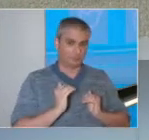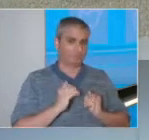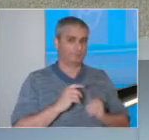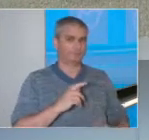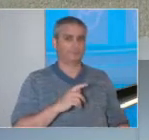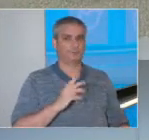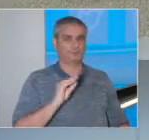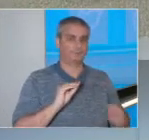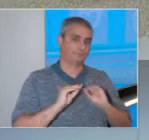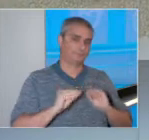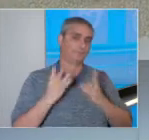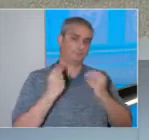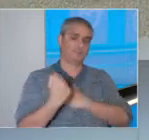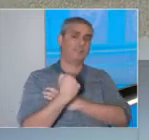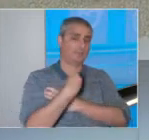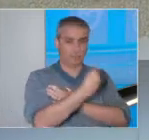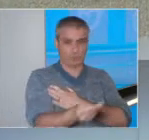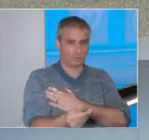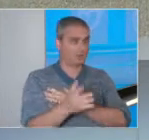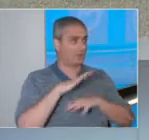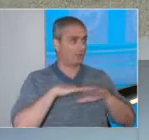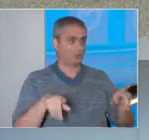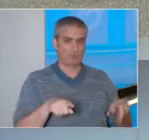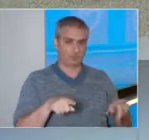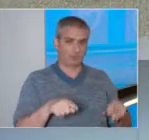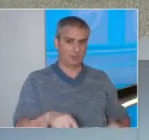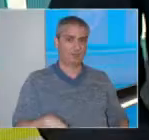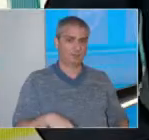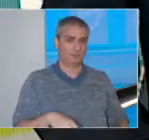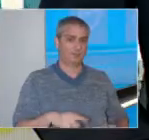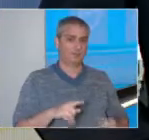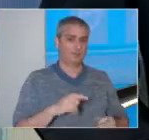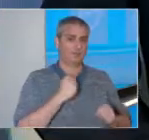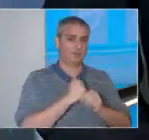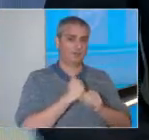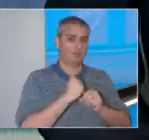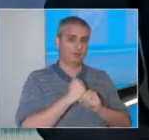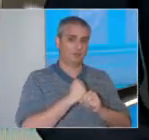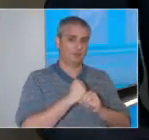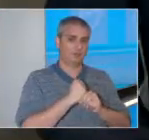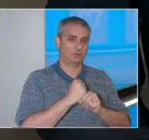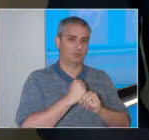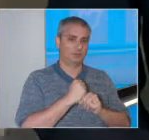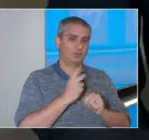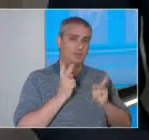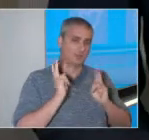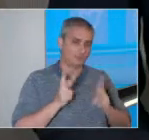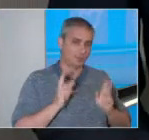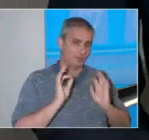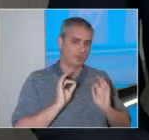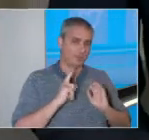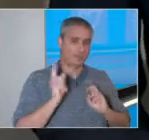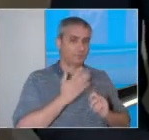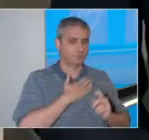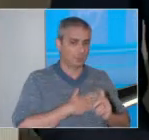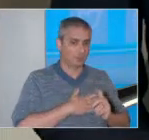עם העברת הרבה סמכויות לשטח, ולגרום לכך, שנייה אחת, ולגרום לכך שלאפשר באמת לכל